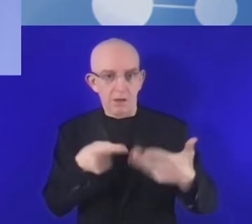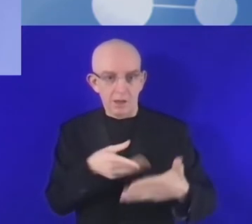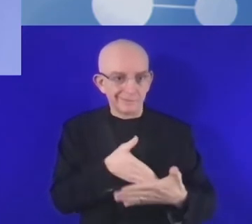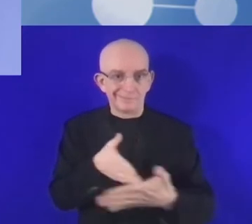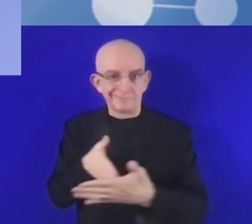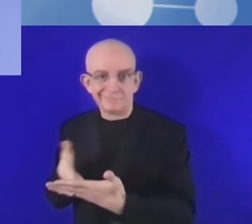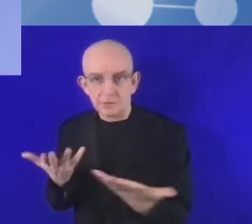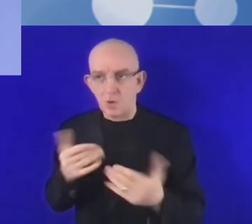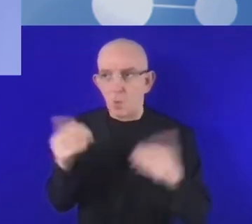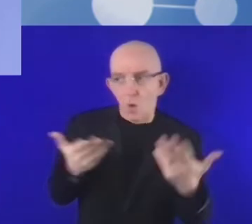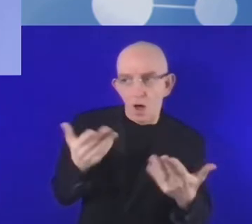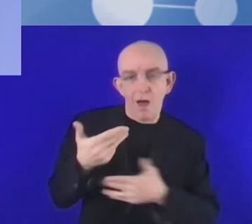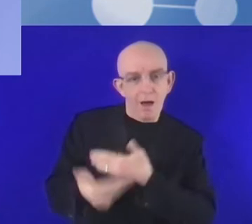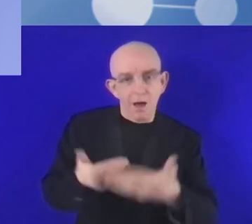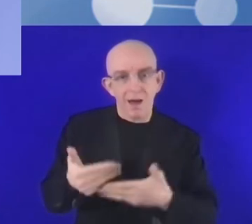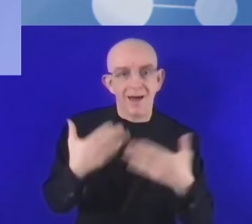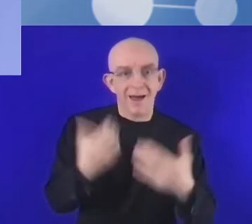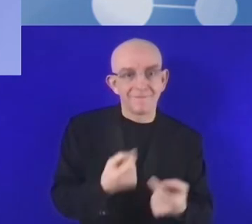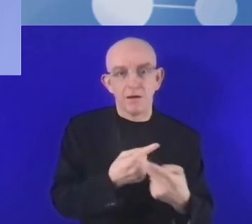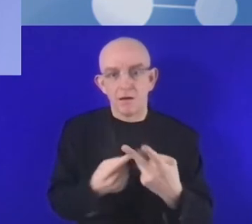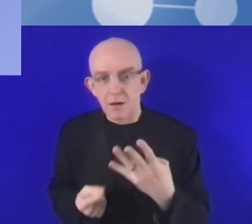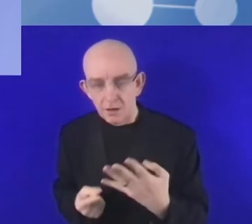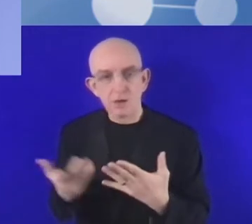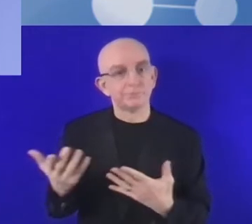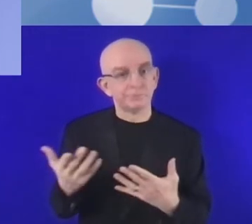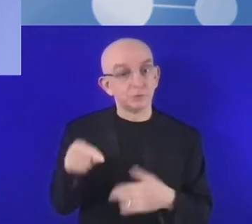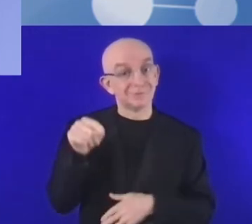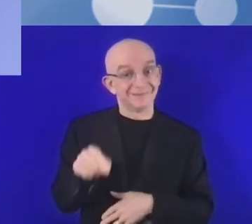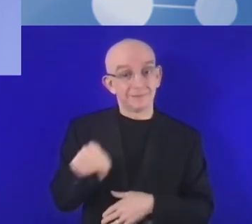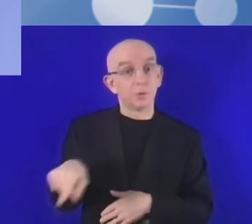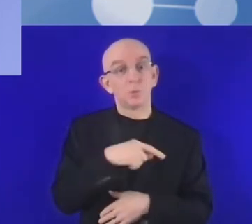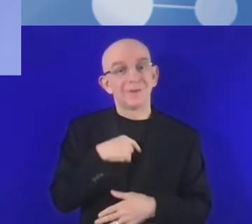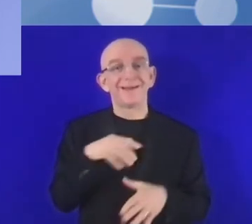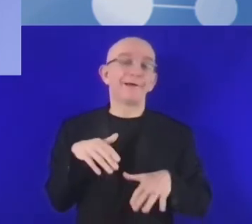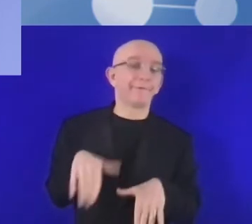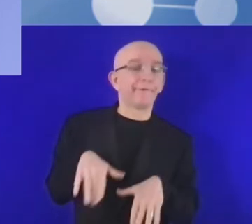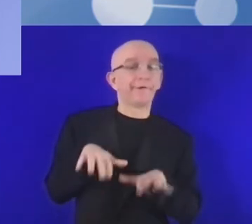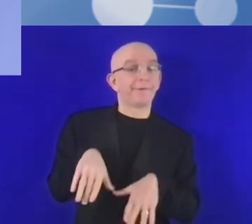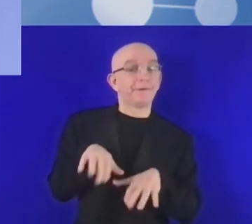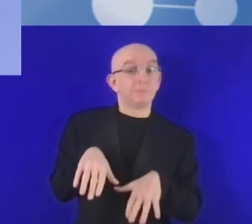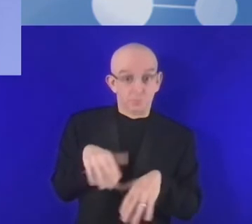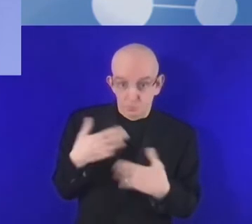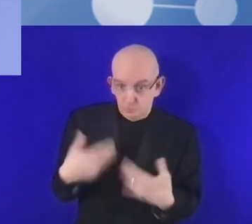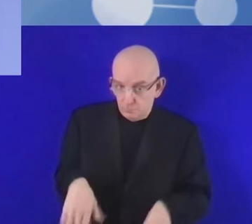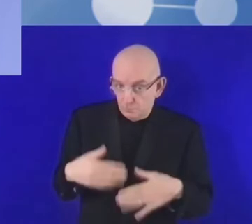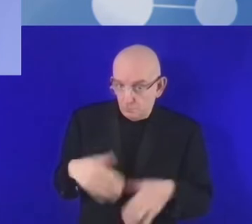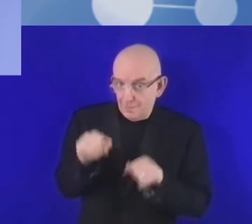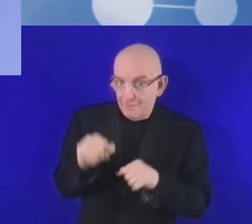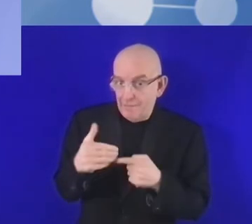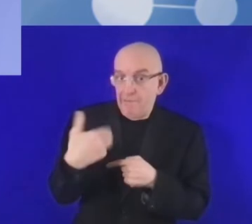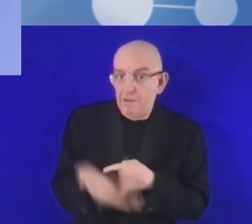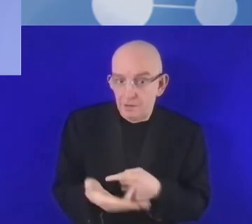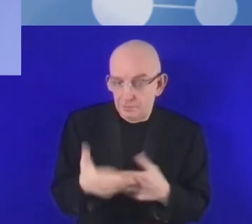面用户的需求。因此，我希望我能够感受到，如果我们不能